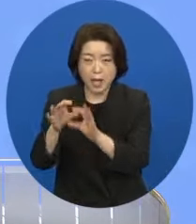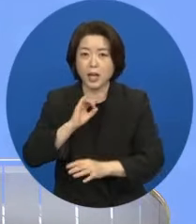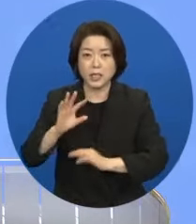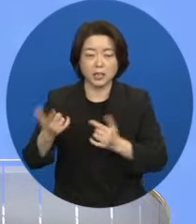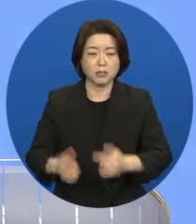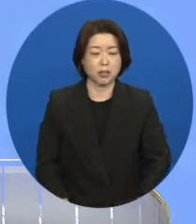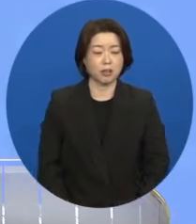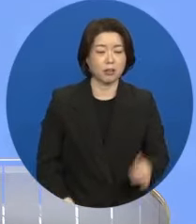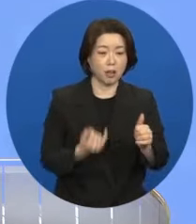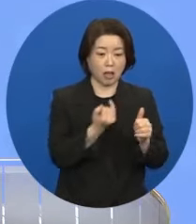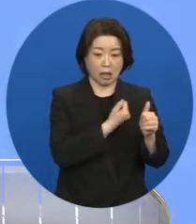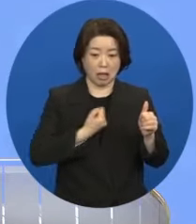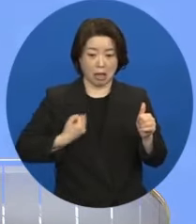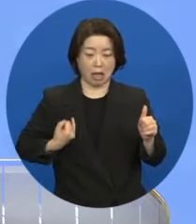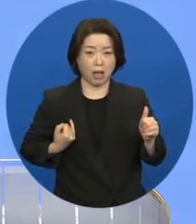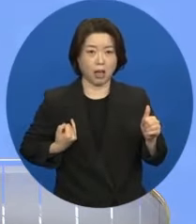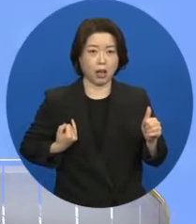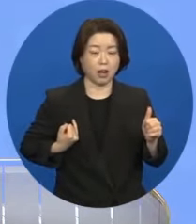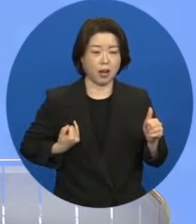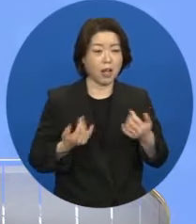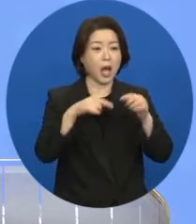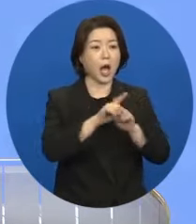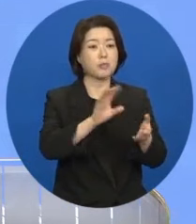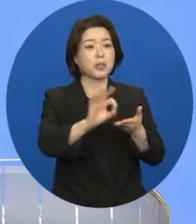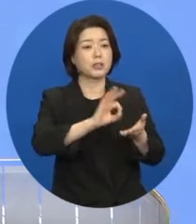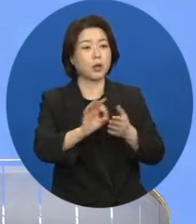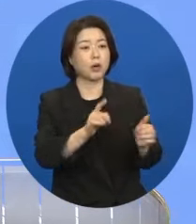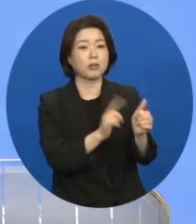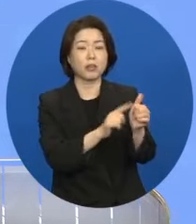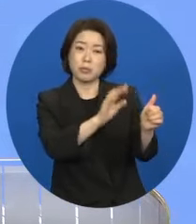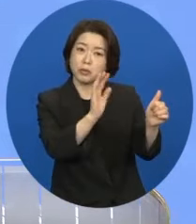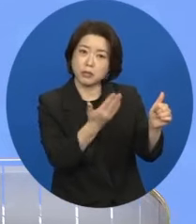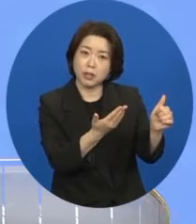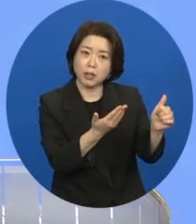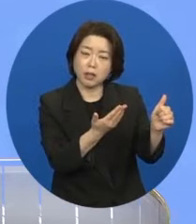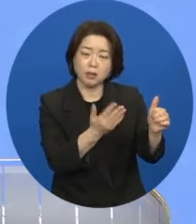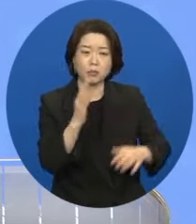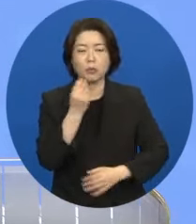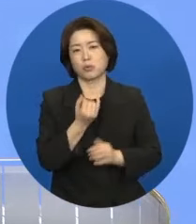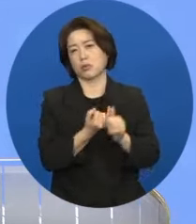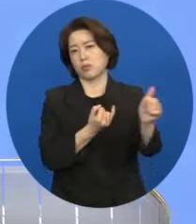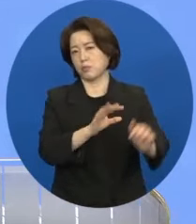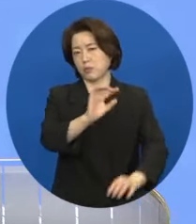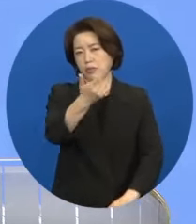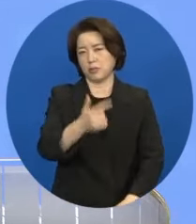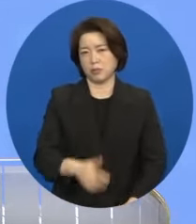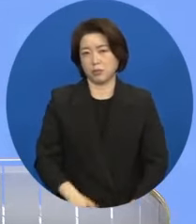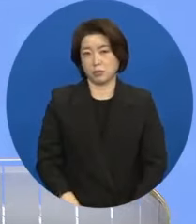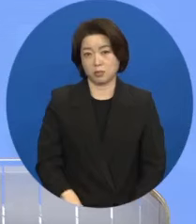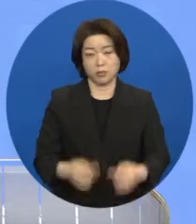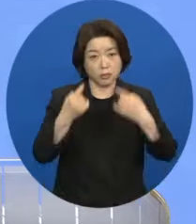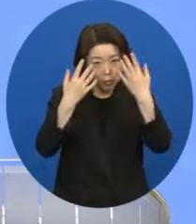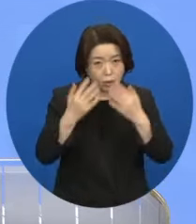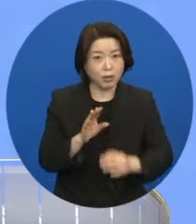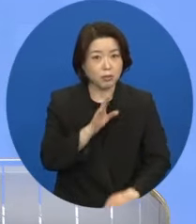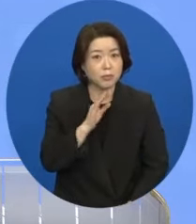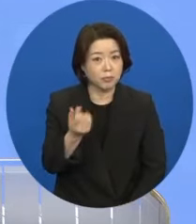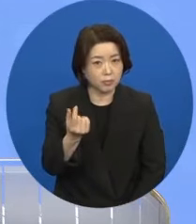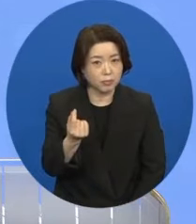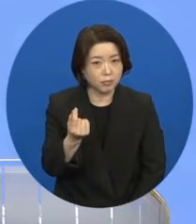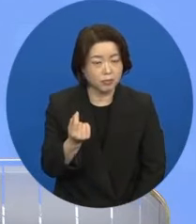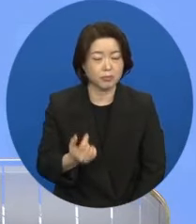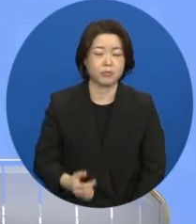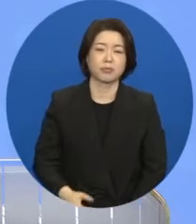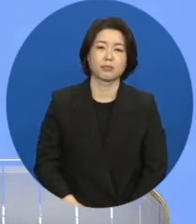여러 여자와 공룡으로 쓰 있는 남편이 된다면 거룩한 남편이 아닌 거죠 너무나 정확한 명의 아니 그 정의